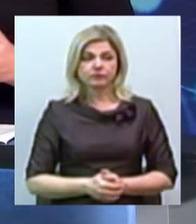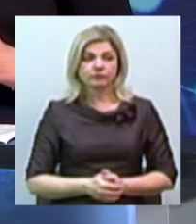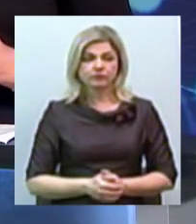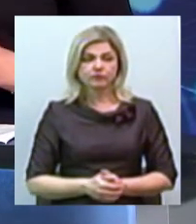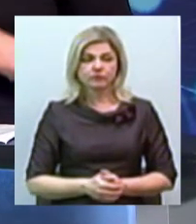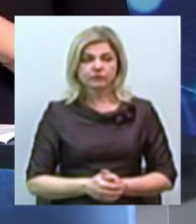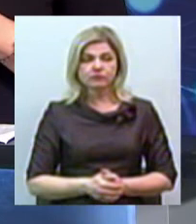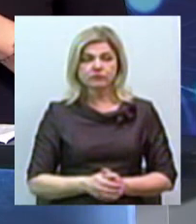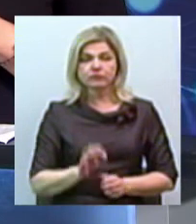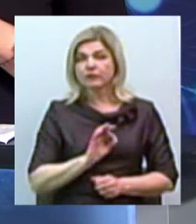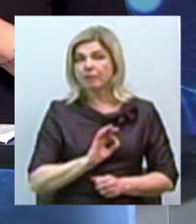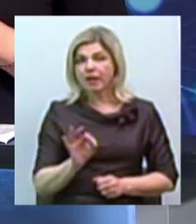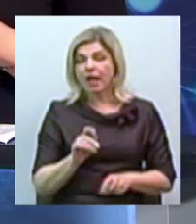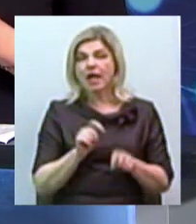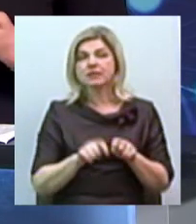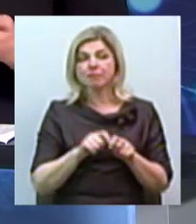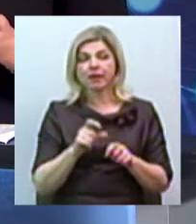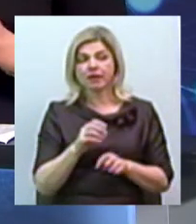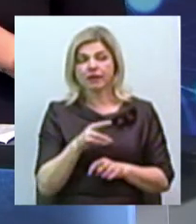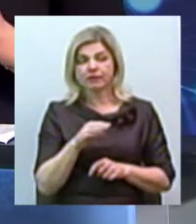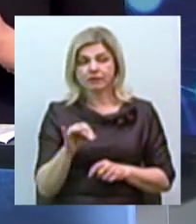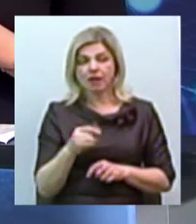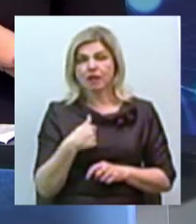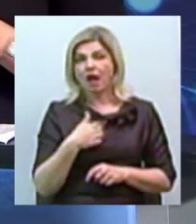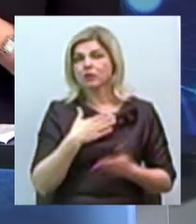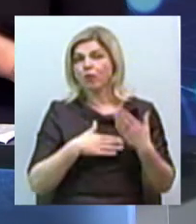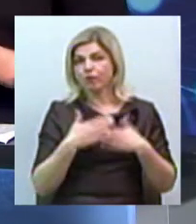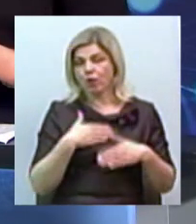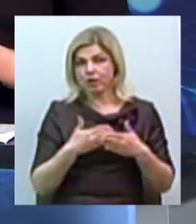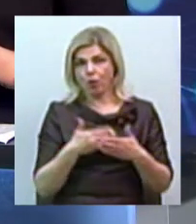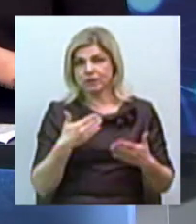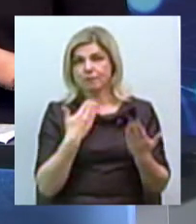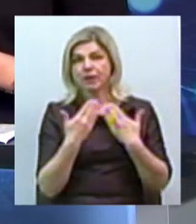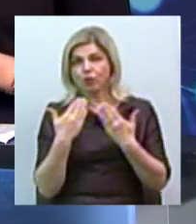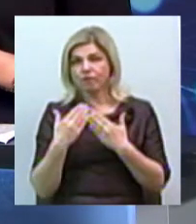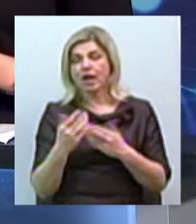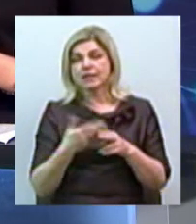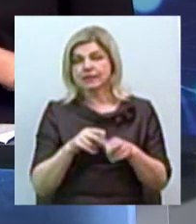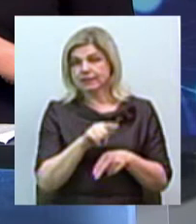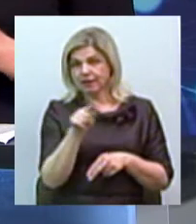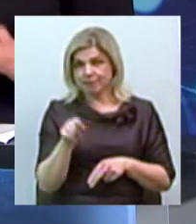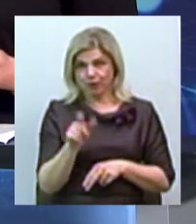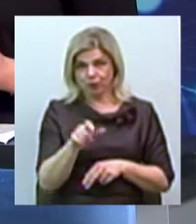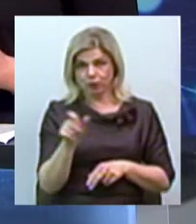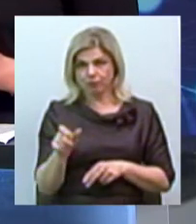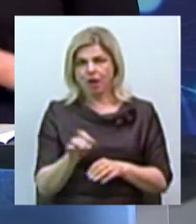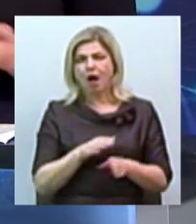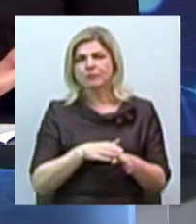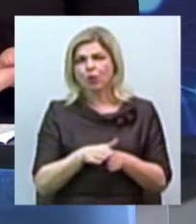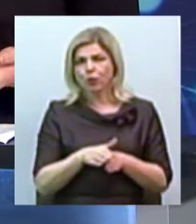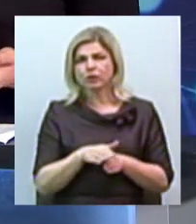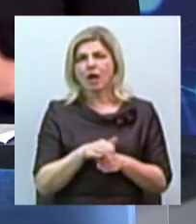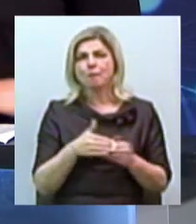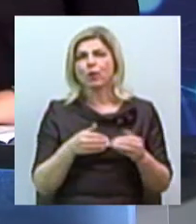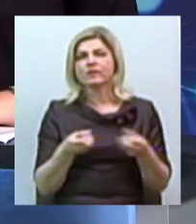прекрасні експерти, якими, знаєте, я задоволена від спілкування з цими людьми, абсолютно професіонали у